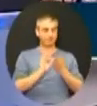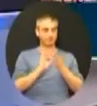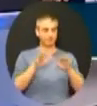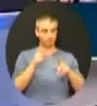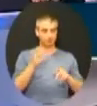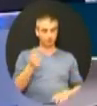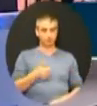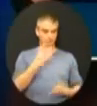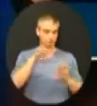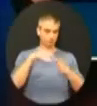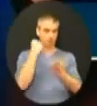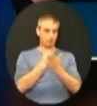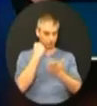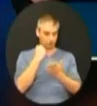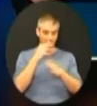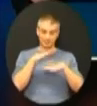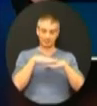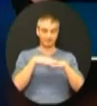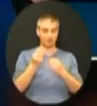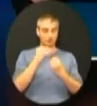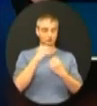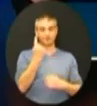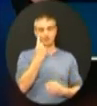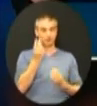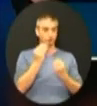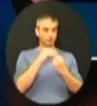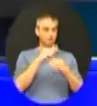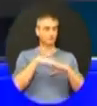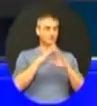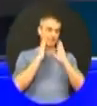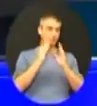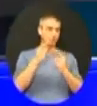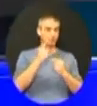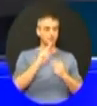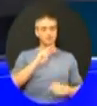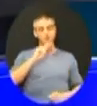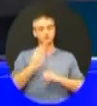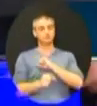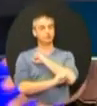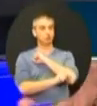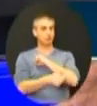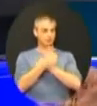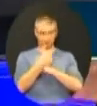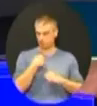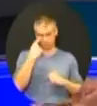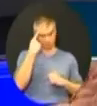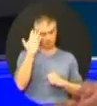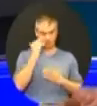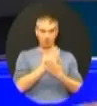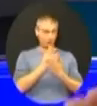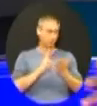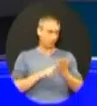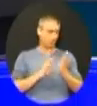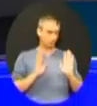ממשלתי מאושר על ידי הממשלה התפקיד הנוסף היחיד שהוסיפו כמשרד אימון בשנים האחרונות זה משנה למנכל שאגב אני חושבת שזו הייתה